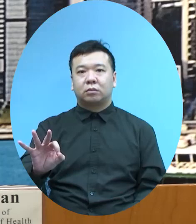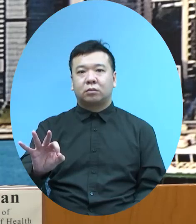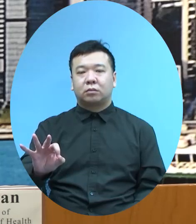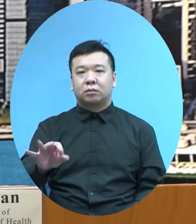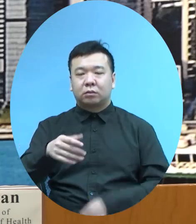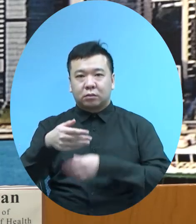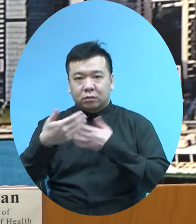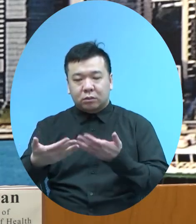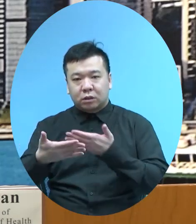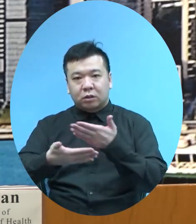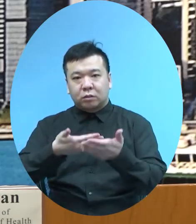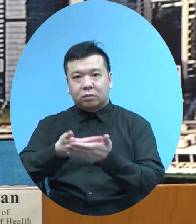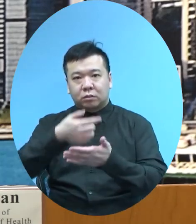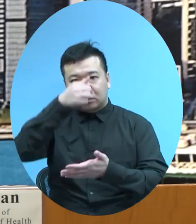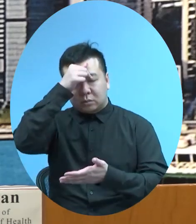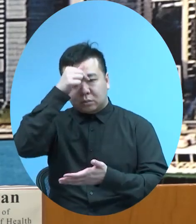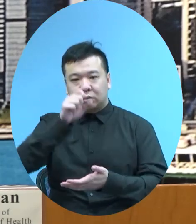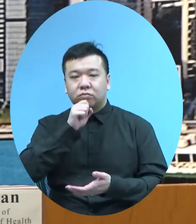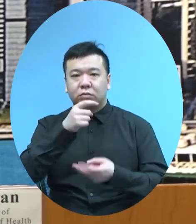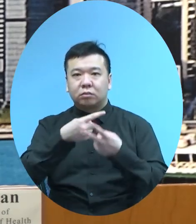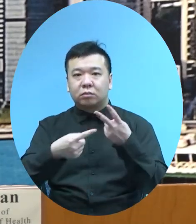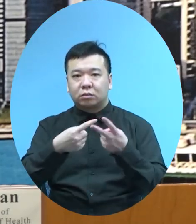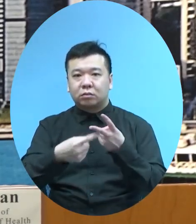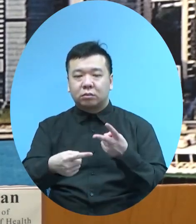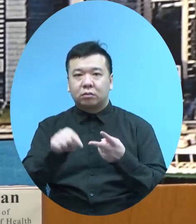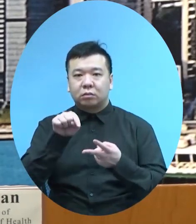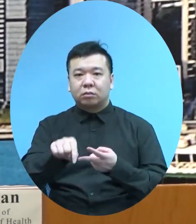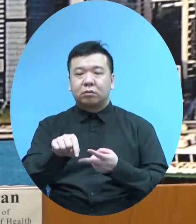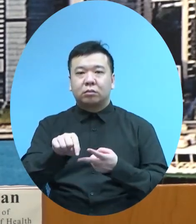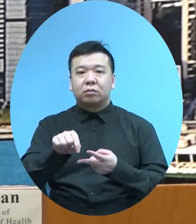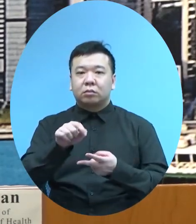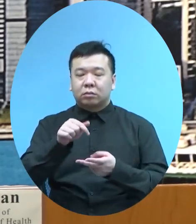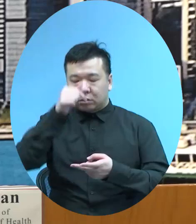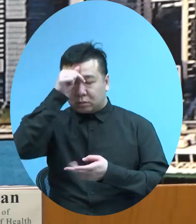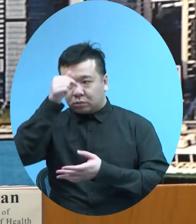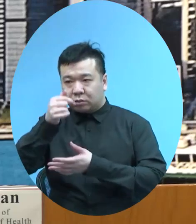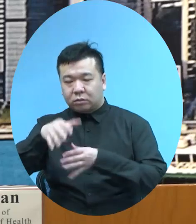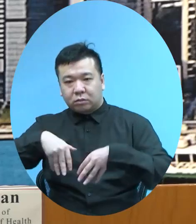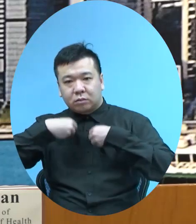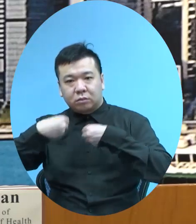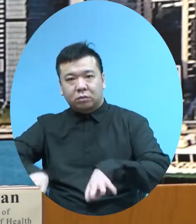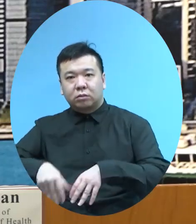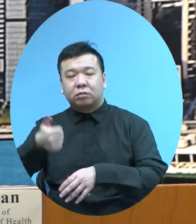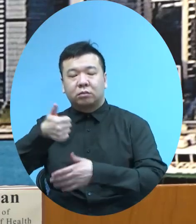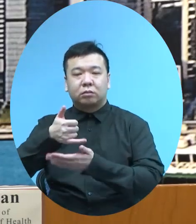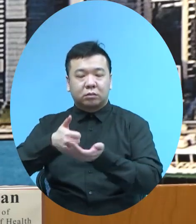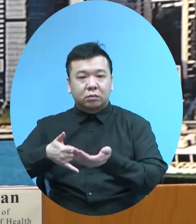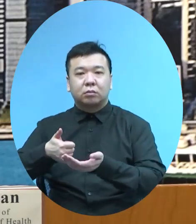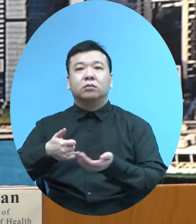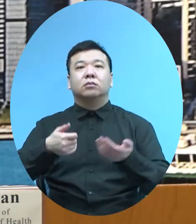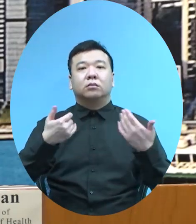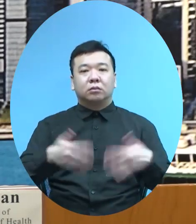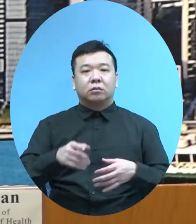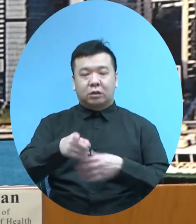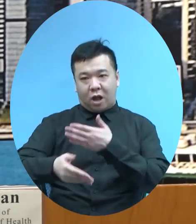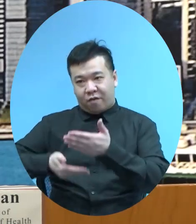即係我哋而家有20多個病人即係出咗院啦咁樣。咁咧就有部分咧都覆